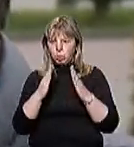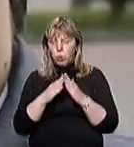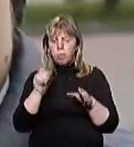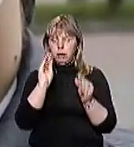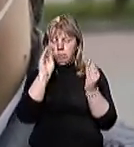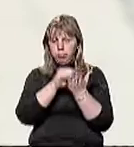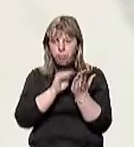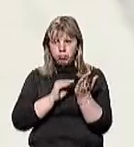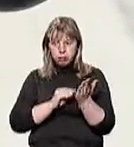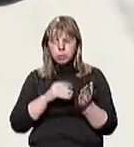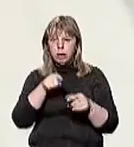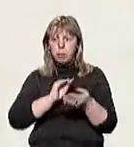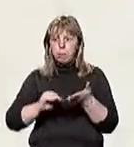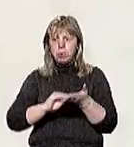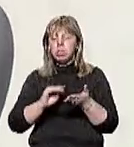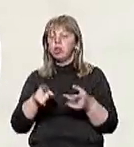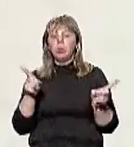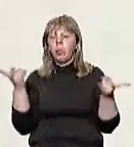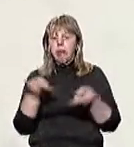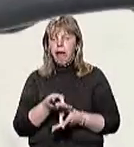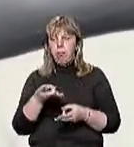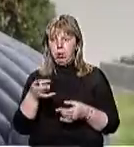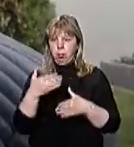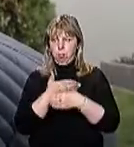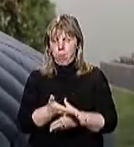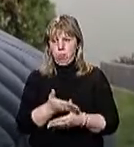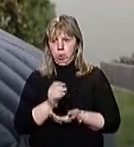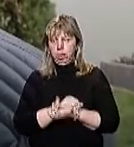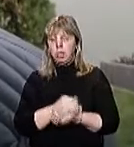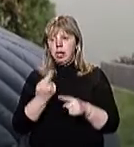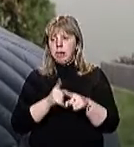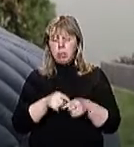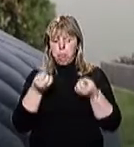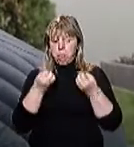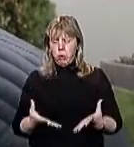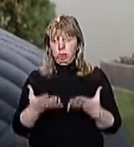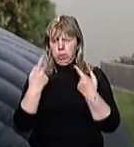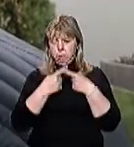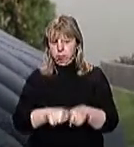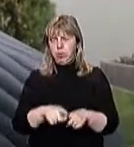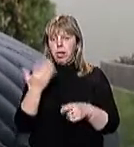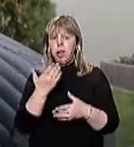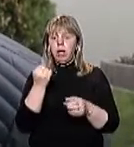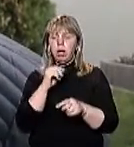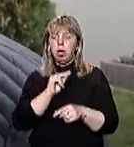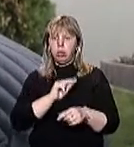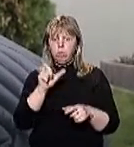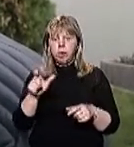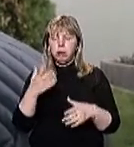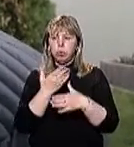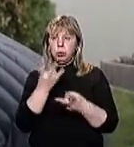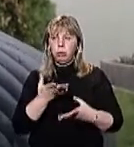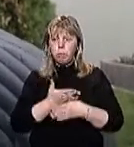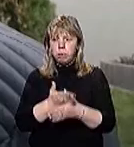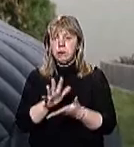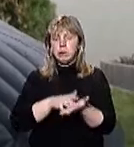заповнюють форму. Там вони пишуть, якої саме допомоги потребують. Це і просто інструмент, коли людина, яка потребує допомоги, може